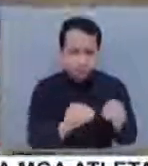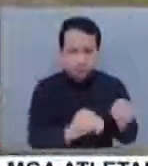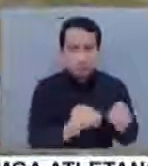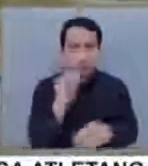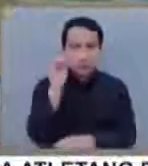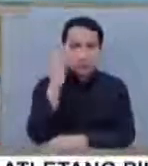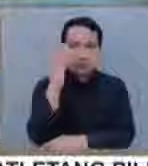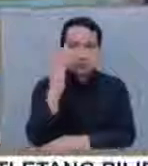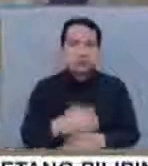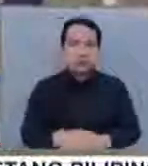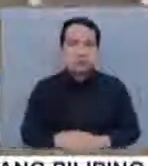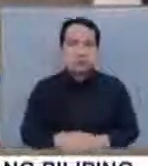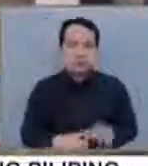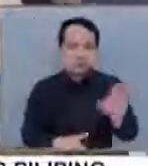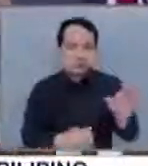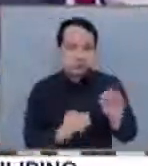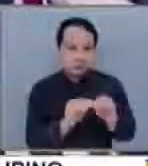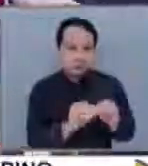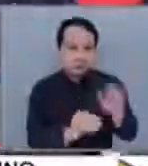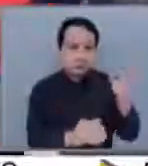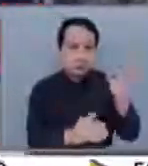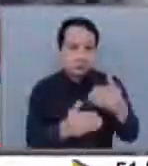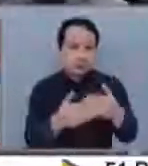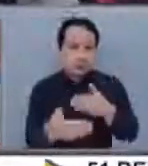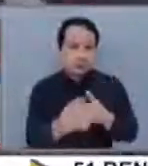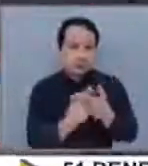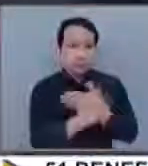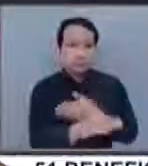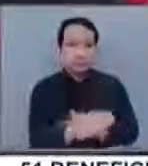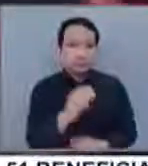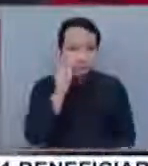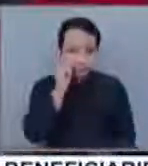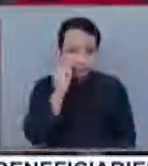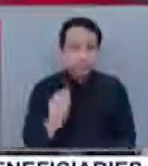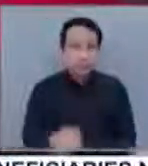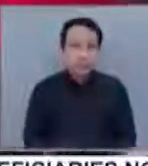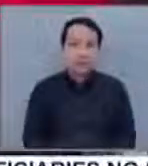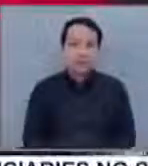pang mga punong kahoy. Balik sa'yo, Audrey. Maraming salamat, Noel Talakay.